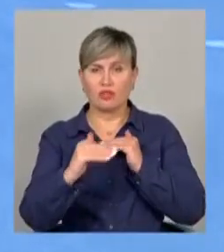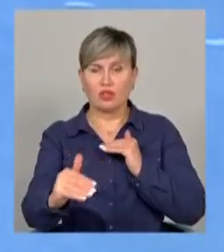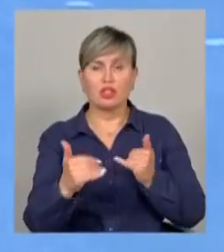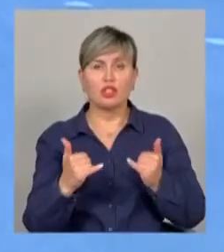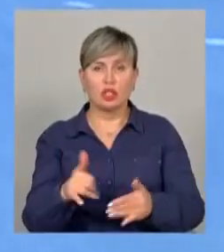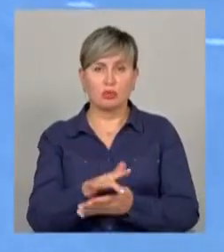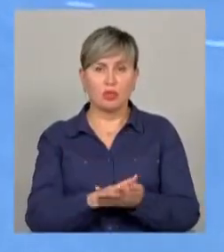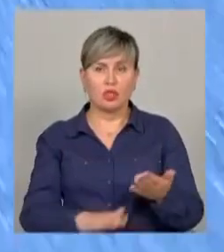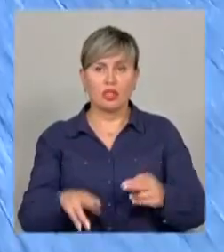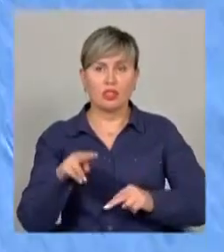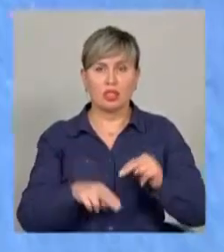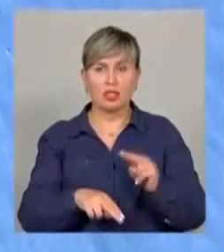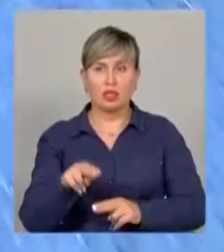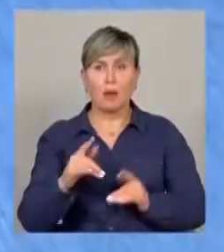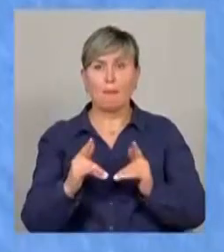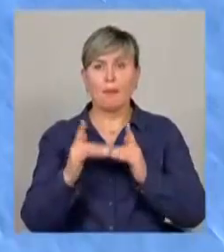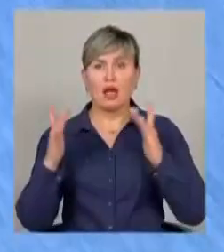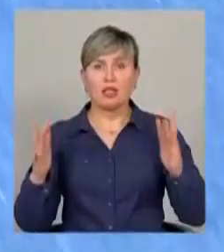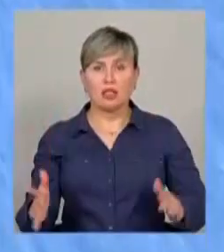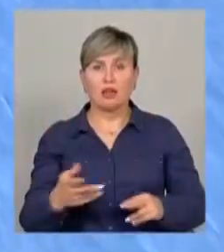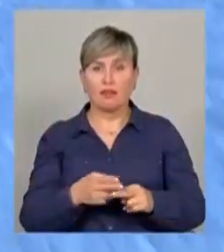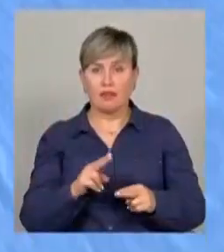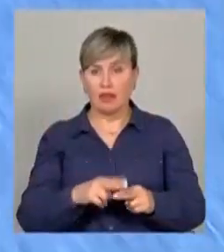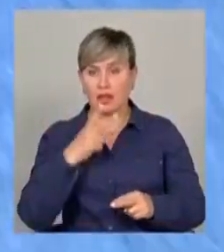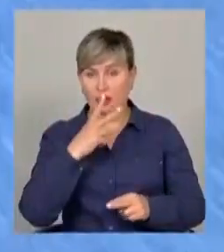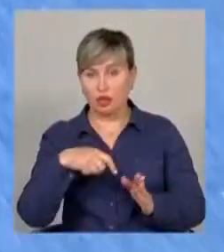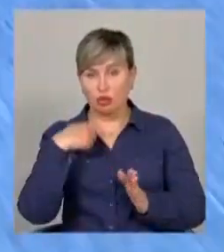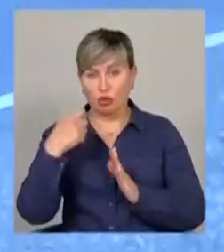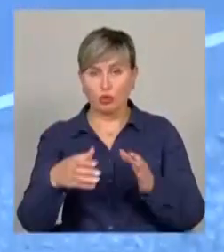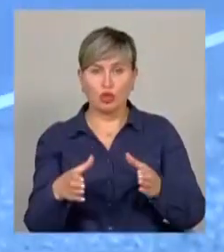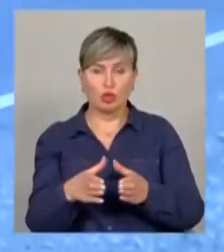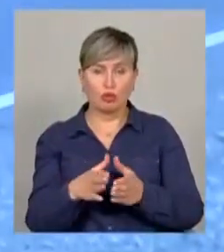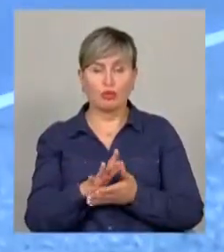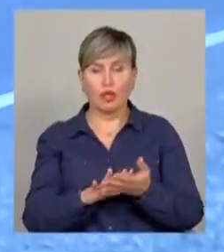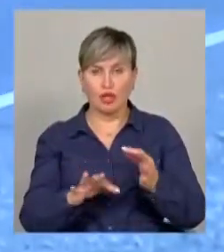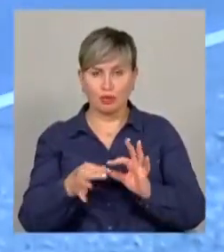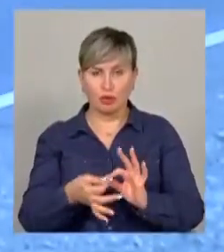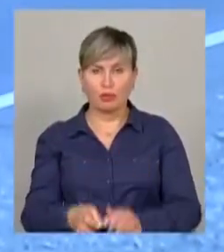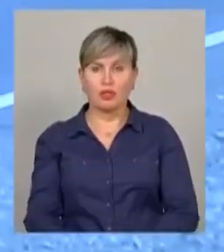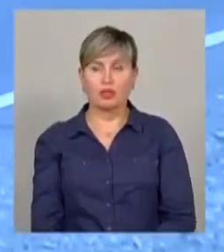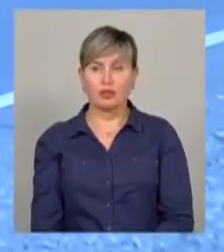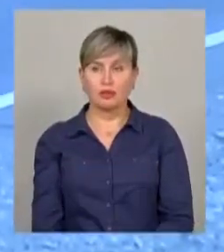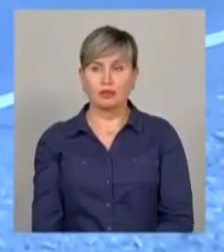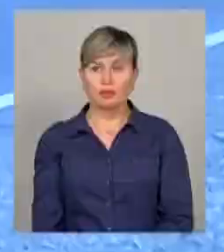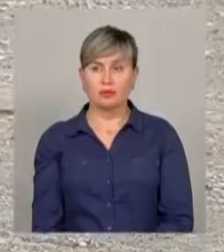Сейчас продолжается строительство мостов. В этом убедилась наша съемочная группа. Репортаж Салтанат Нургалиевой.